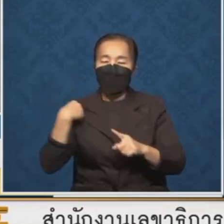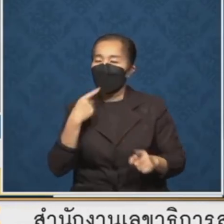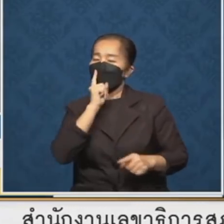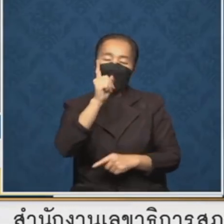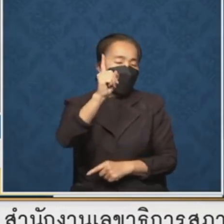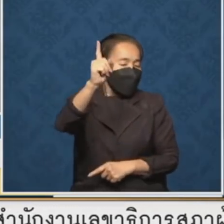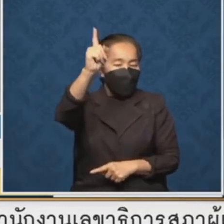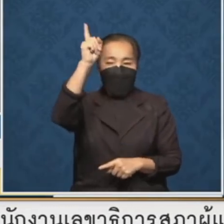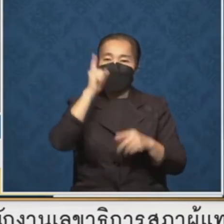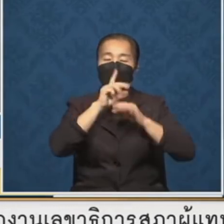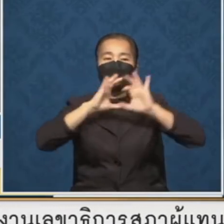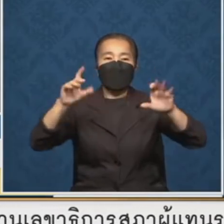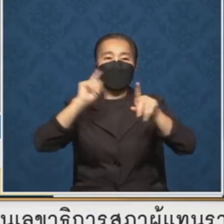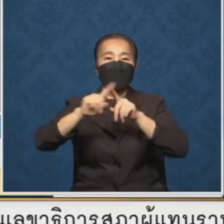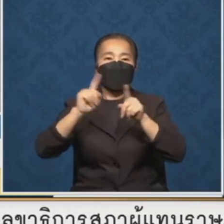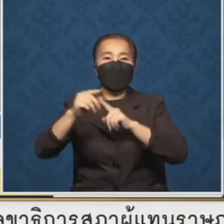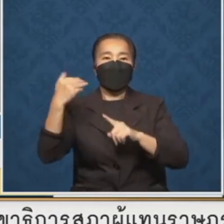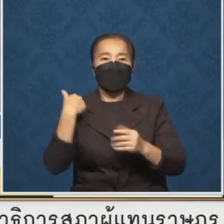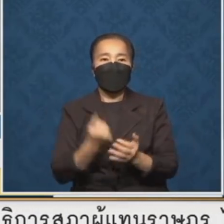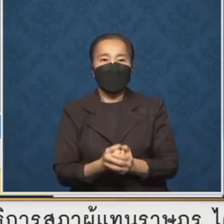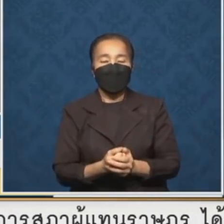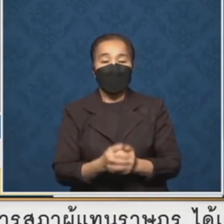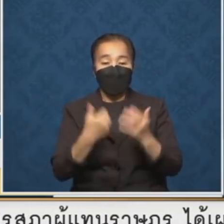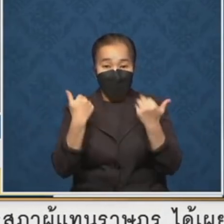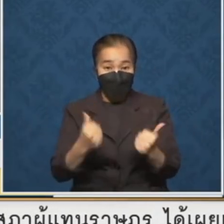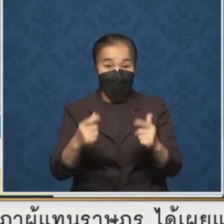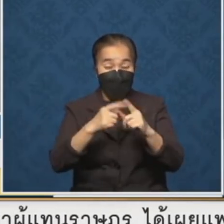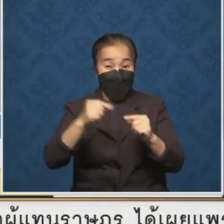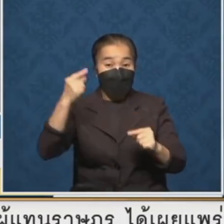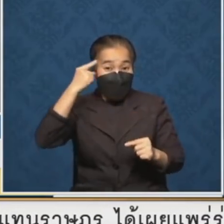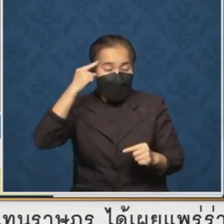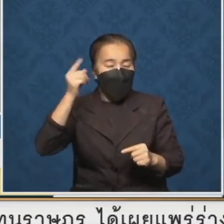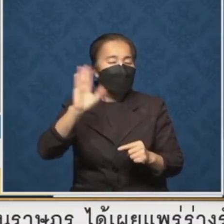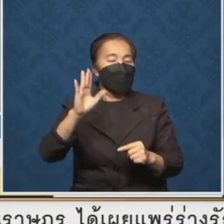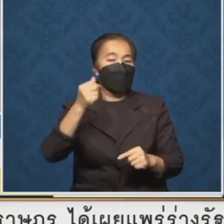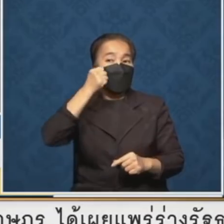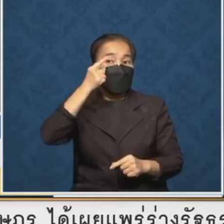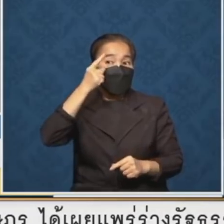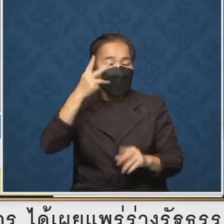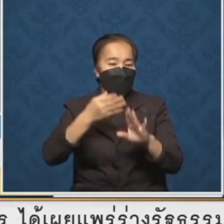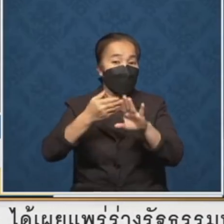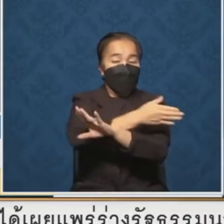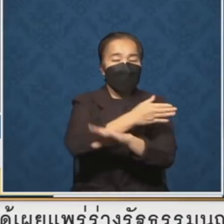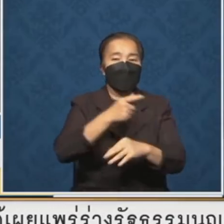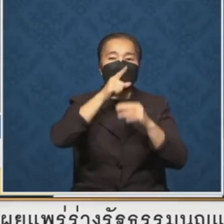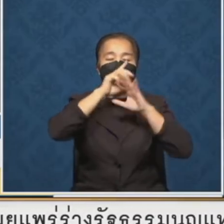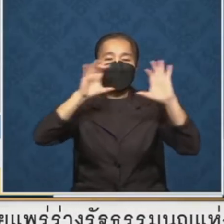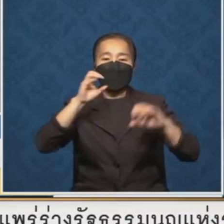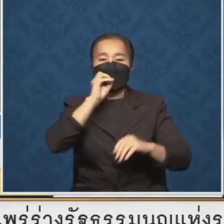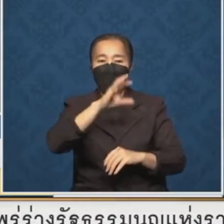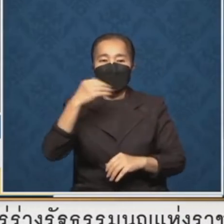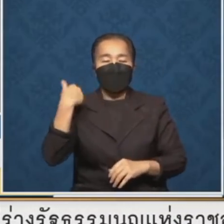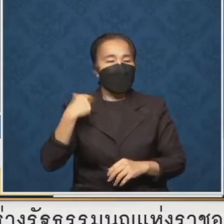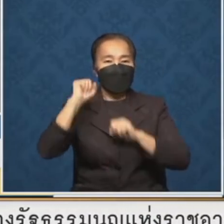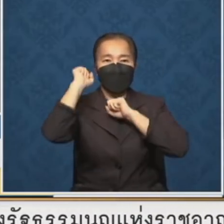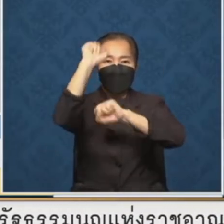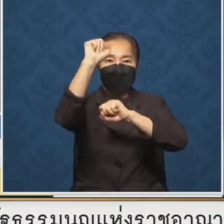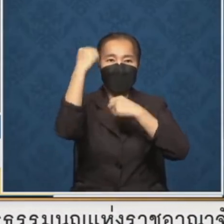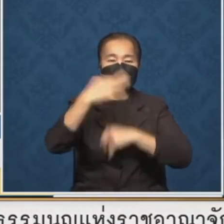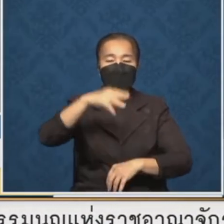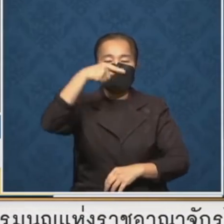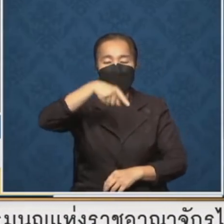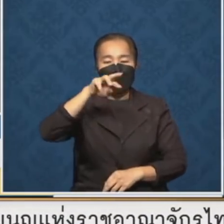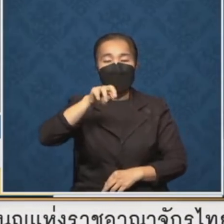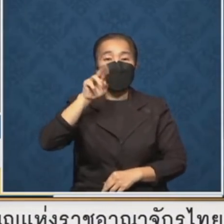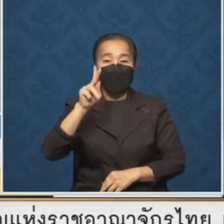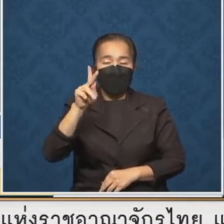าลครับแล้วมันไม่ใช่เรื่องบังเอิญครับที่หลังจากนั้นไม่กี่วันรัฐบาลก็ออกมารับลูกด้วยประกาศภายใต้พรกฉุกเฉินฉ